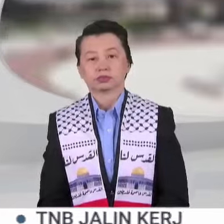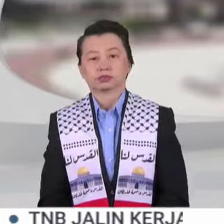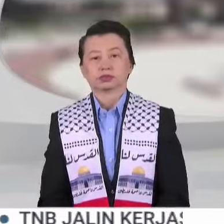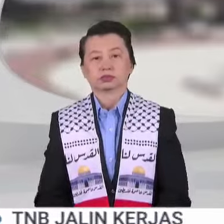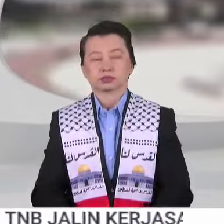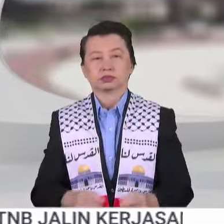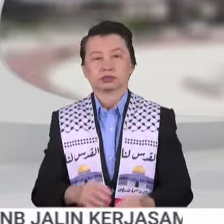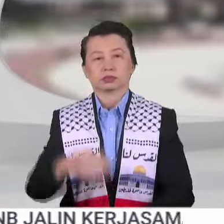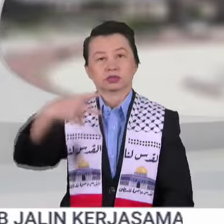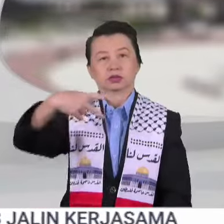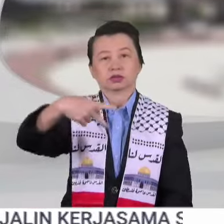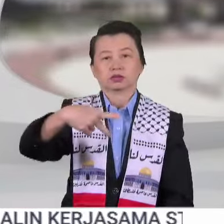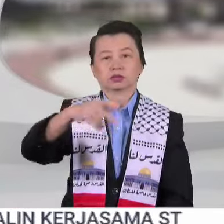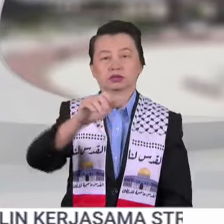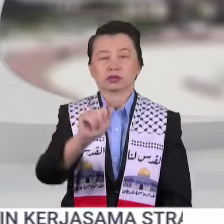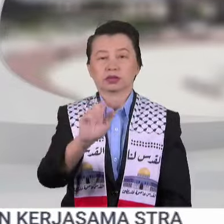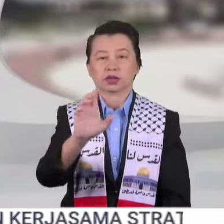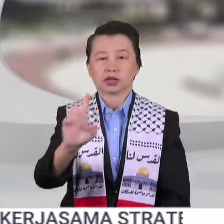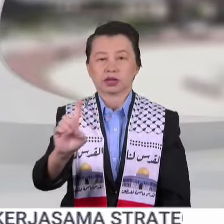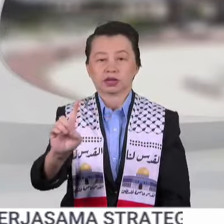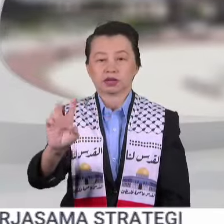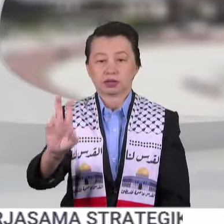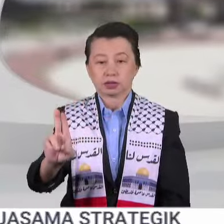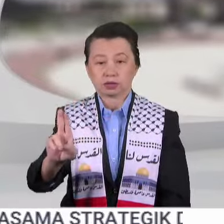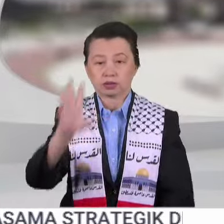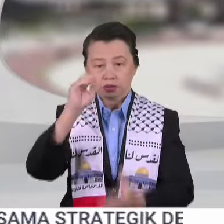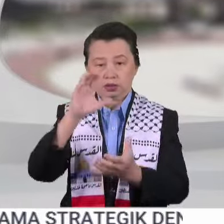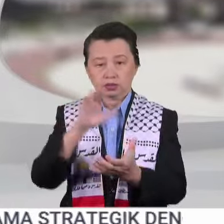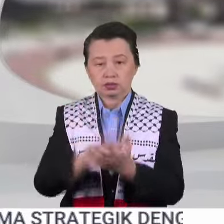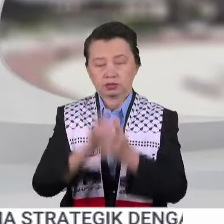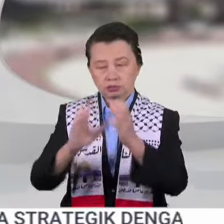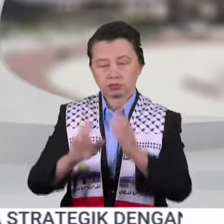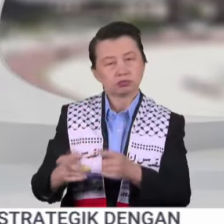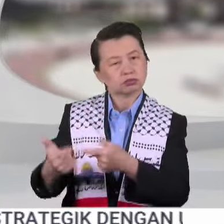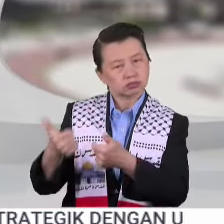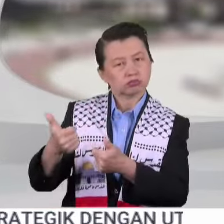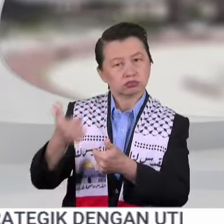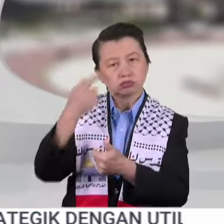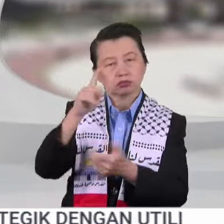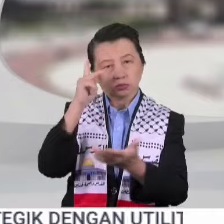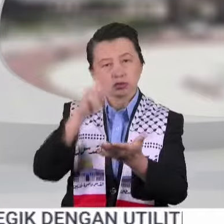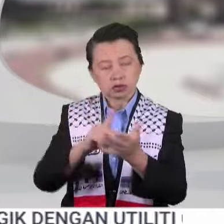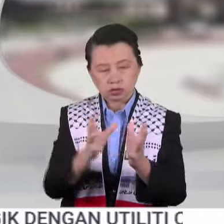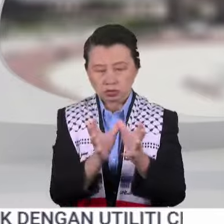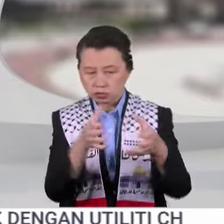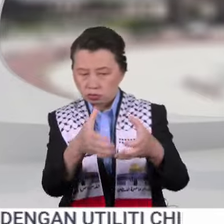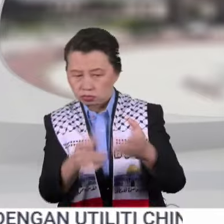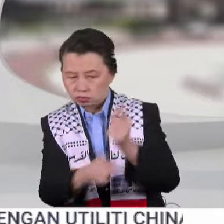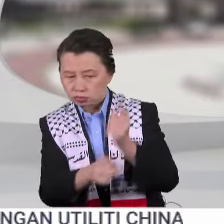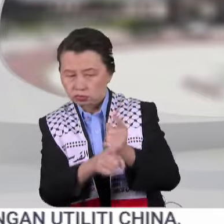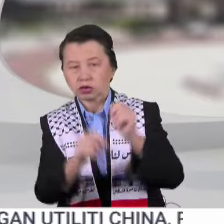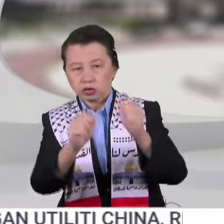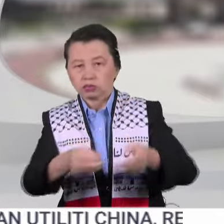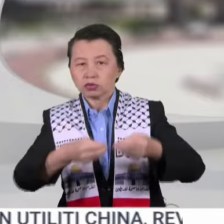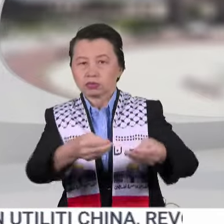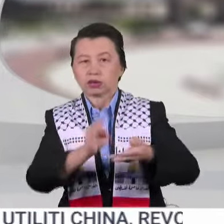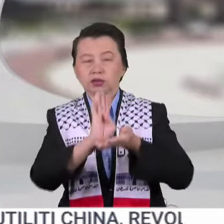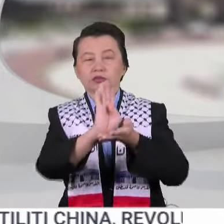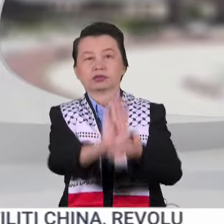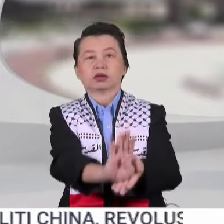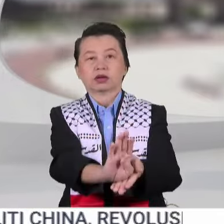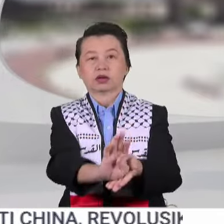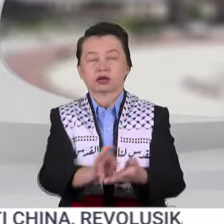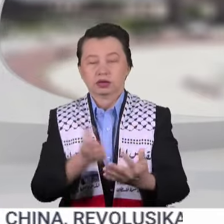Pengenalan sistem pengkalan data utama padu diyakini kaedah berkesan untuk mengenal pasti golongan yang benar-benar layak menerima